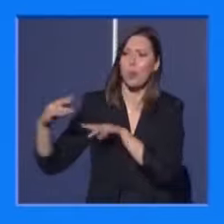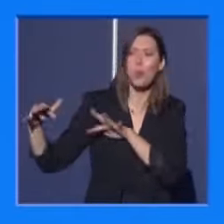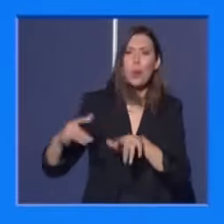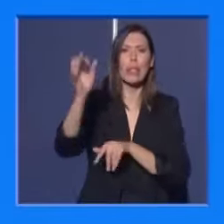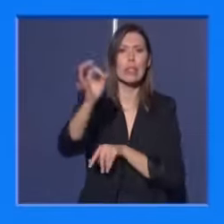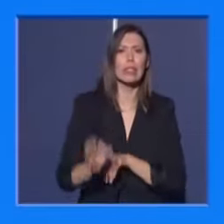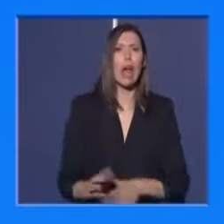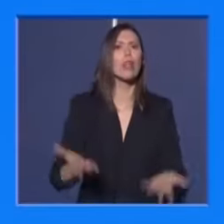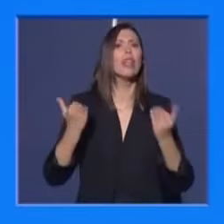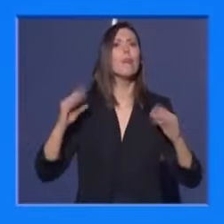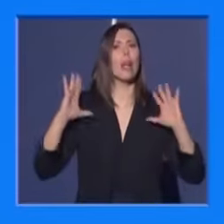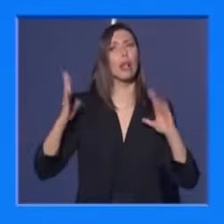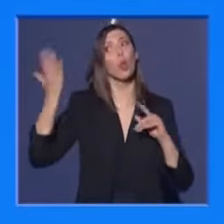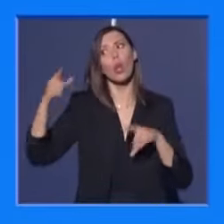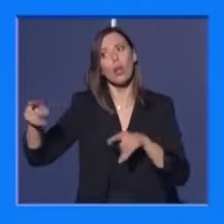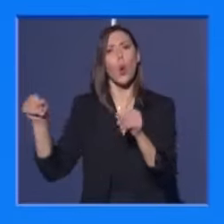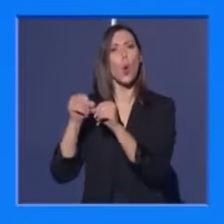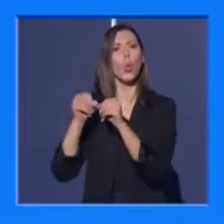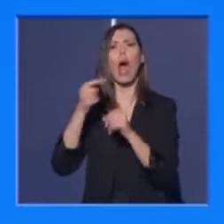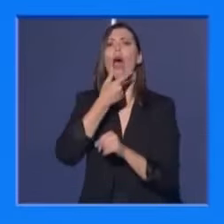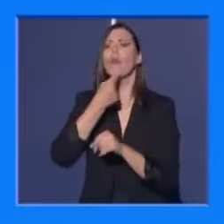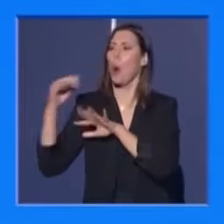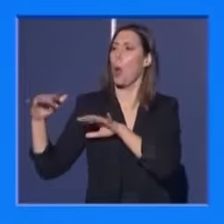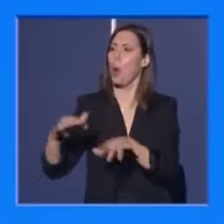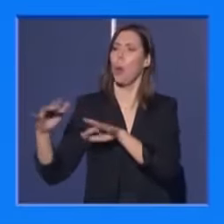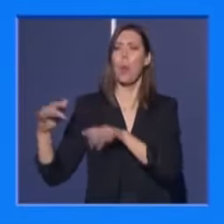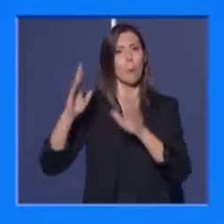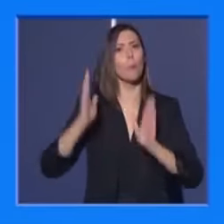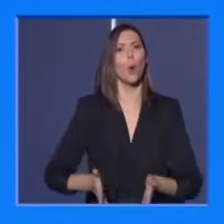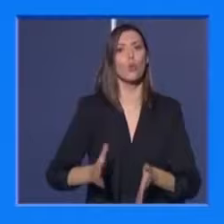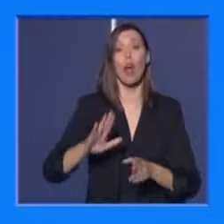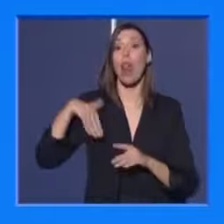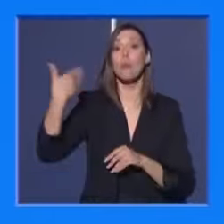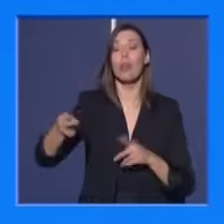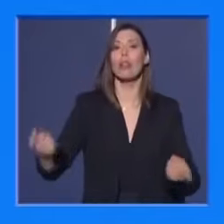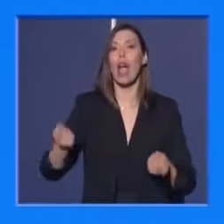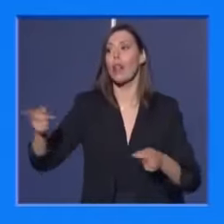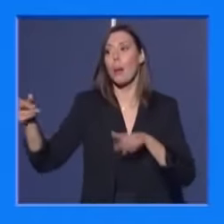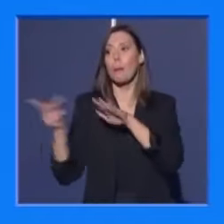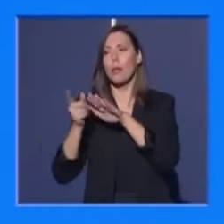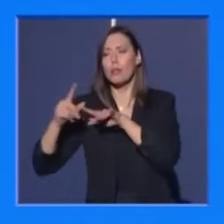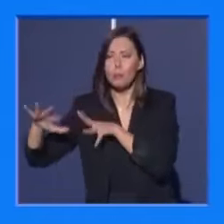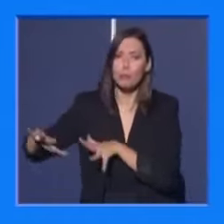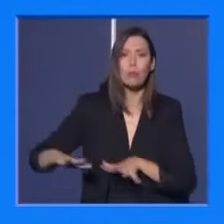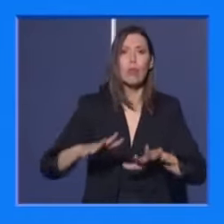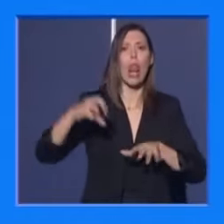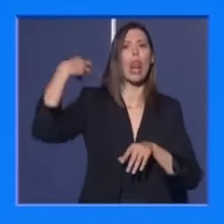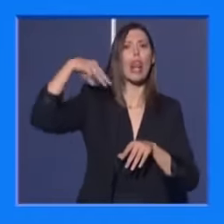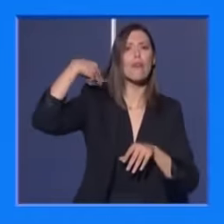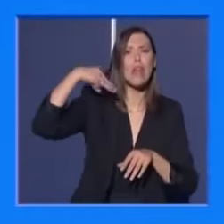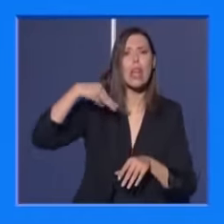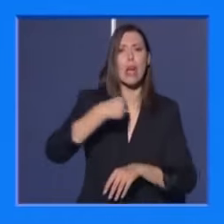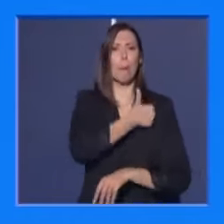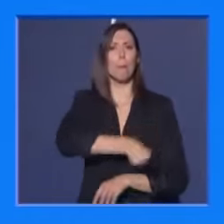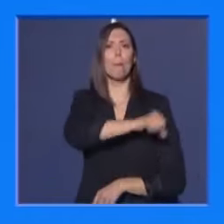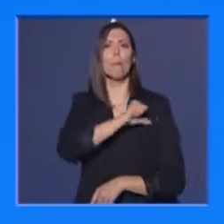βήματα. Πήγαιναν στην Ευρώπη από τη Λιβύη σε Μάλτα, Ιταλία. Γιατί τότε δεν μπορούσαν να